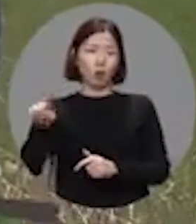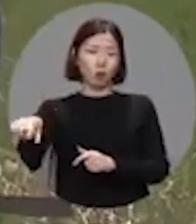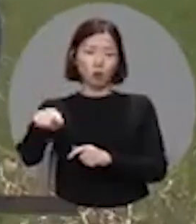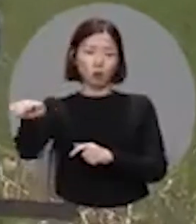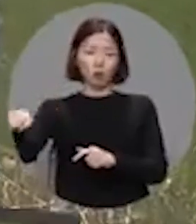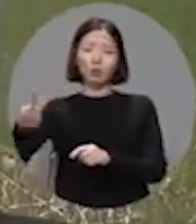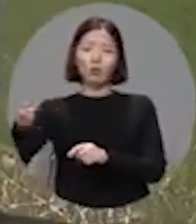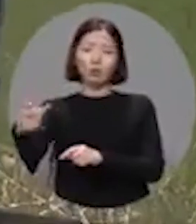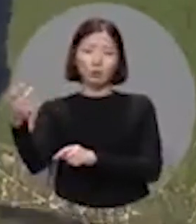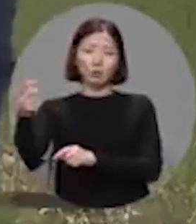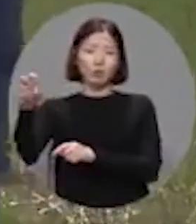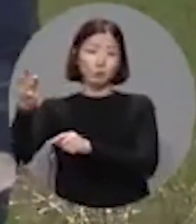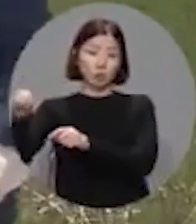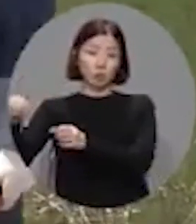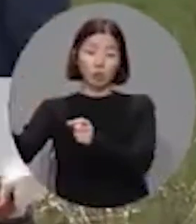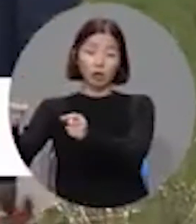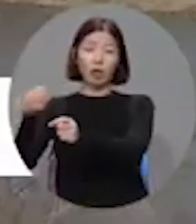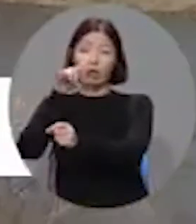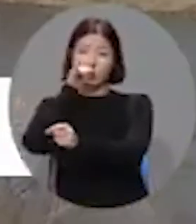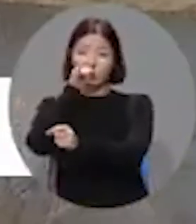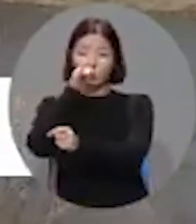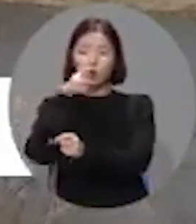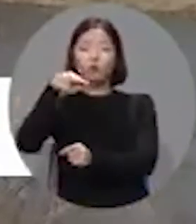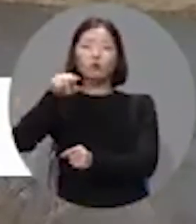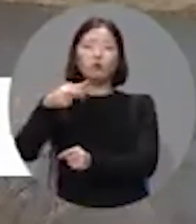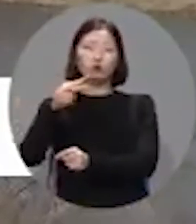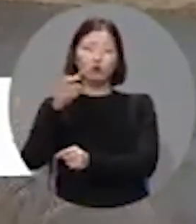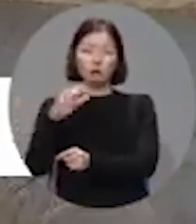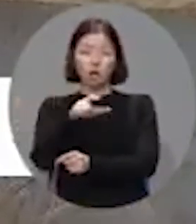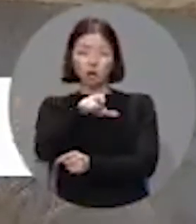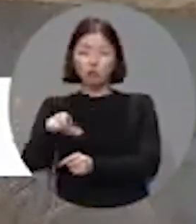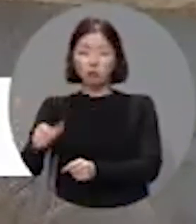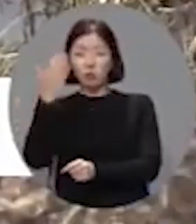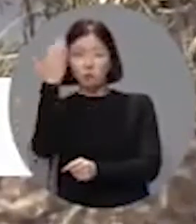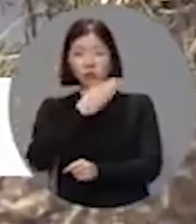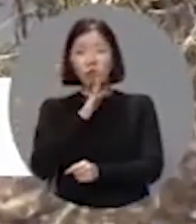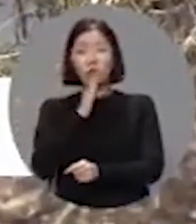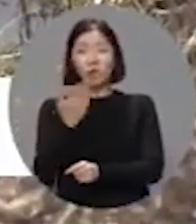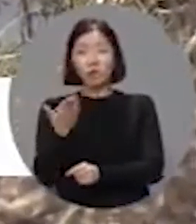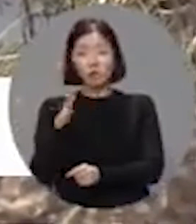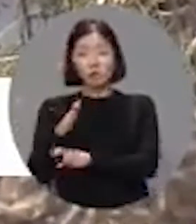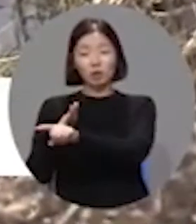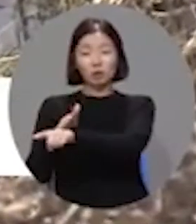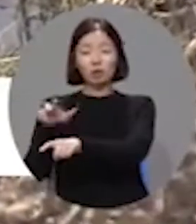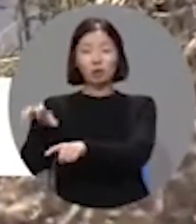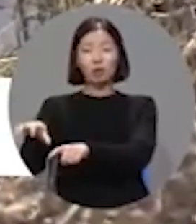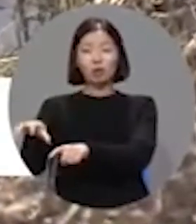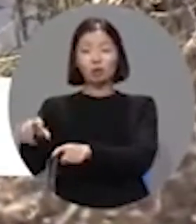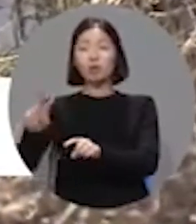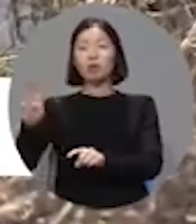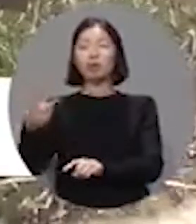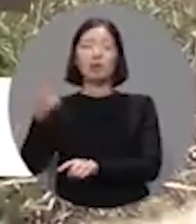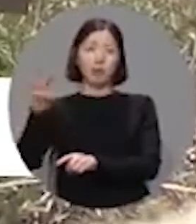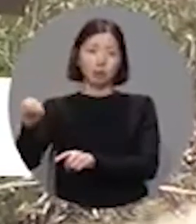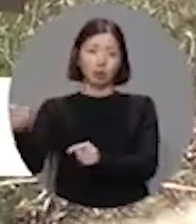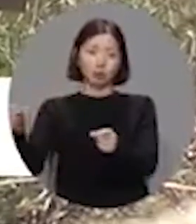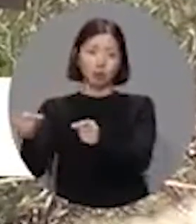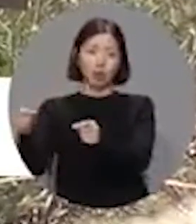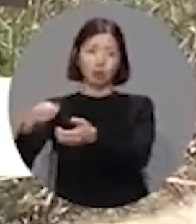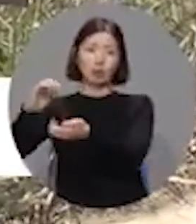마을과도 270m 거리에 있고 수다리 사는 생태하천이 지척이지만 영광군은 반경